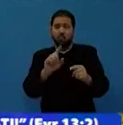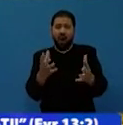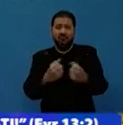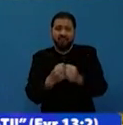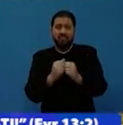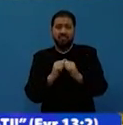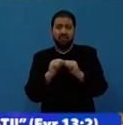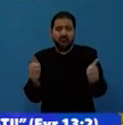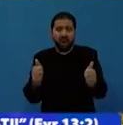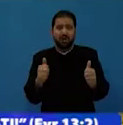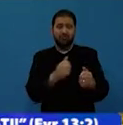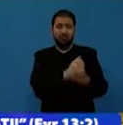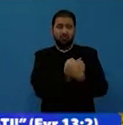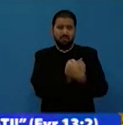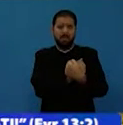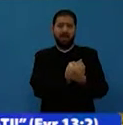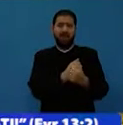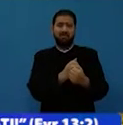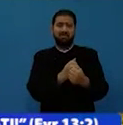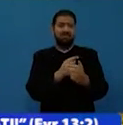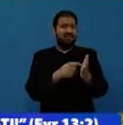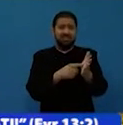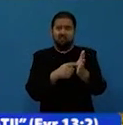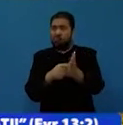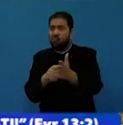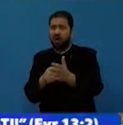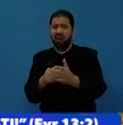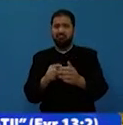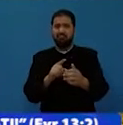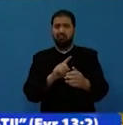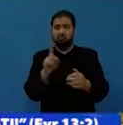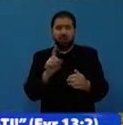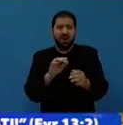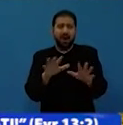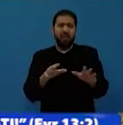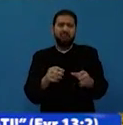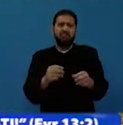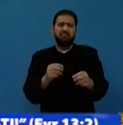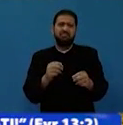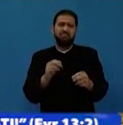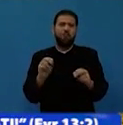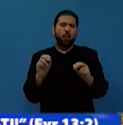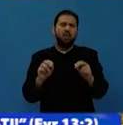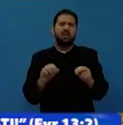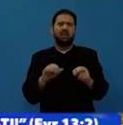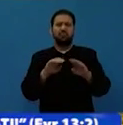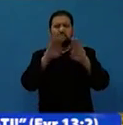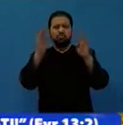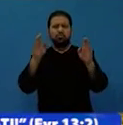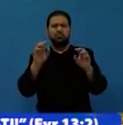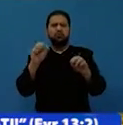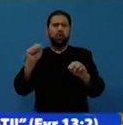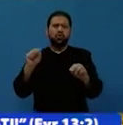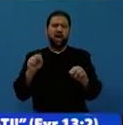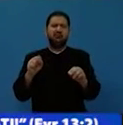iubirea desăvârșită, viziunea și nu neapărat politică, ci socială,